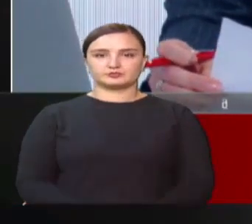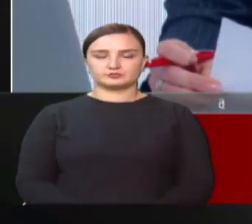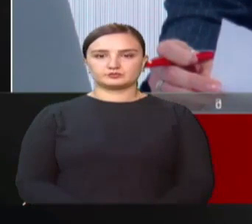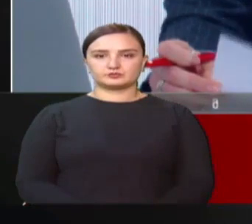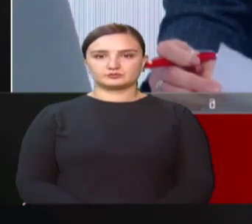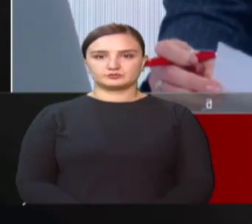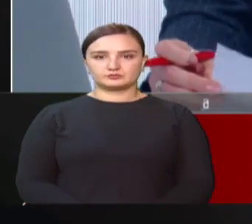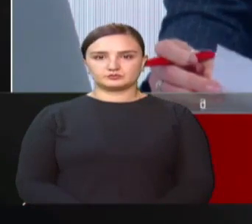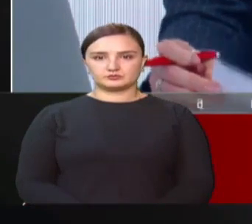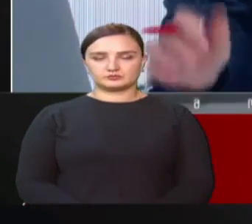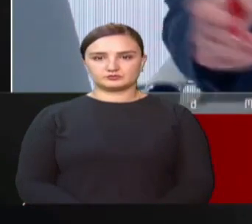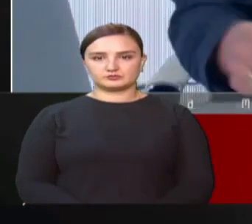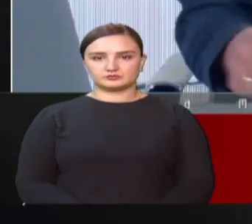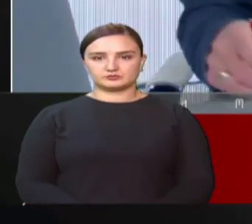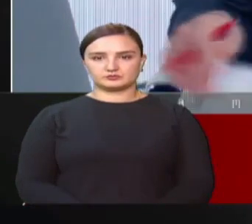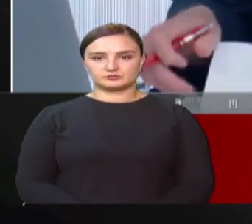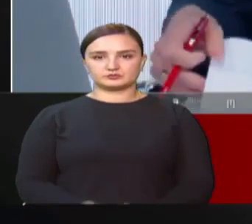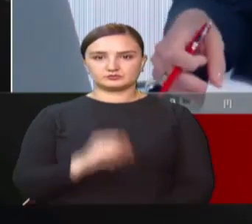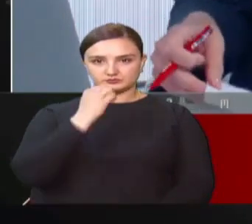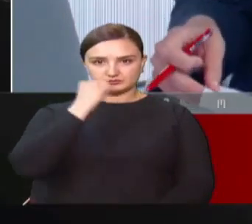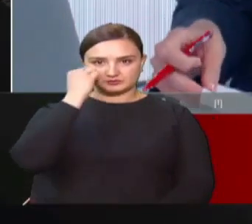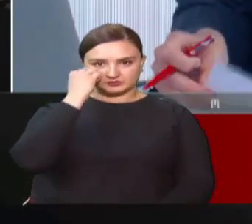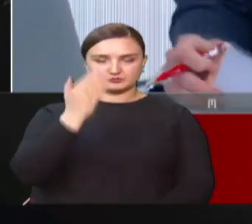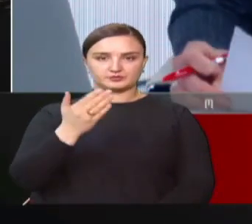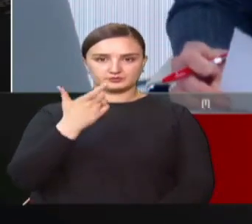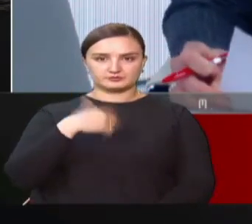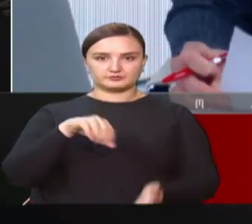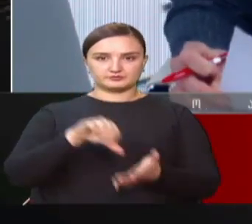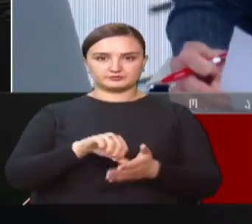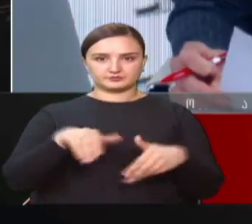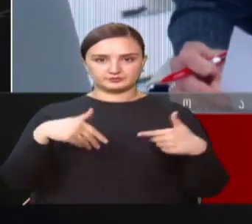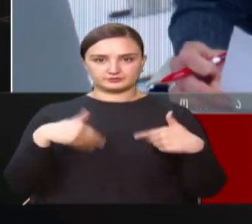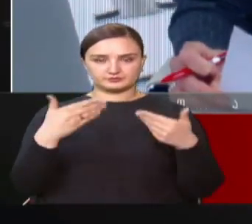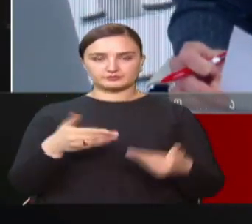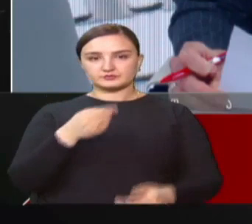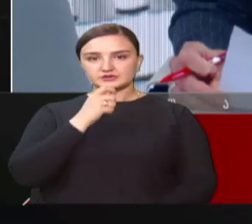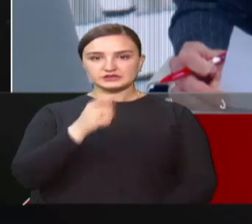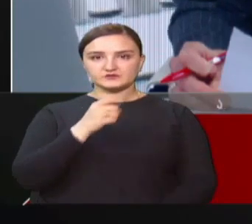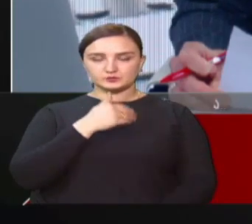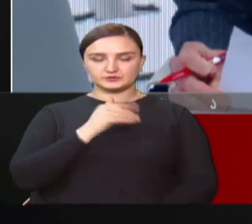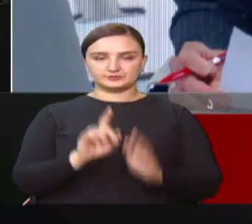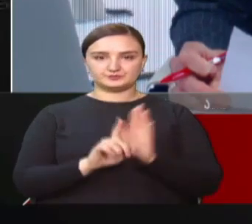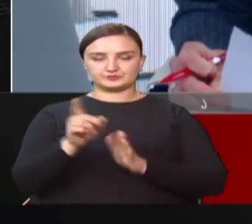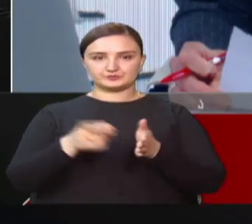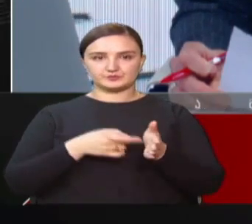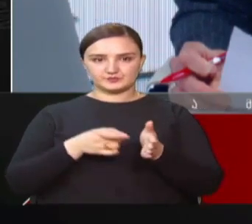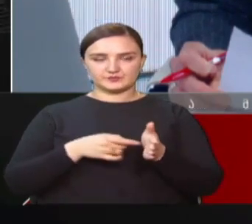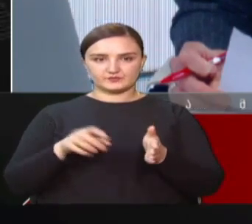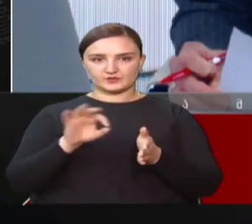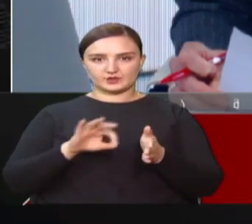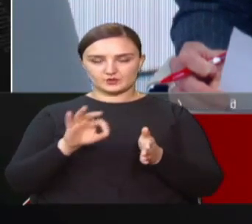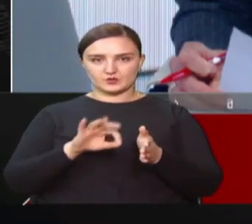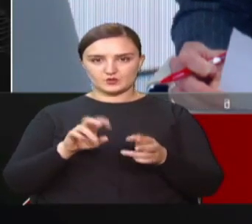მოგესალმებით, დიდი მადლობა ჩართვისათვის, მივესალმები ჩვენს მაყურებელს. ინტერვიუ მინდა დავიწყო საგამოძიებო კომისიის